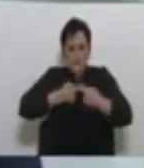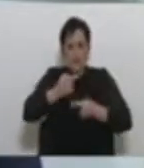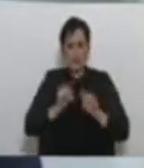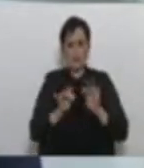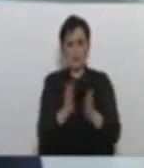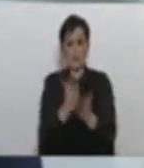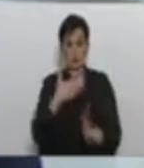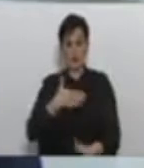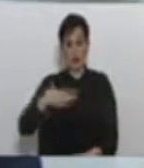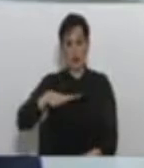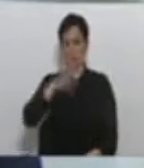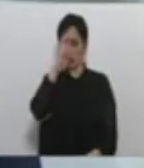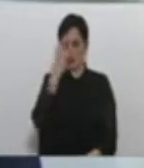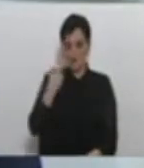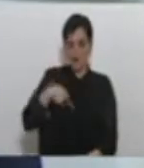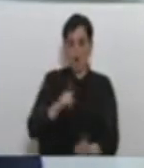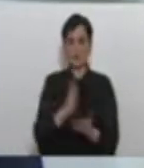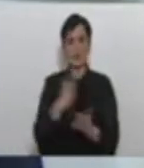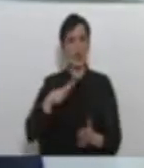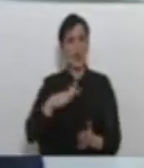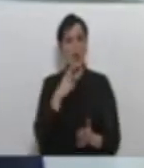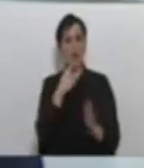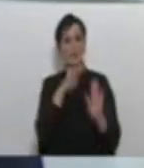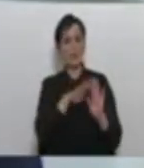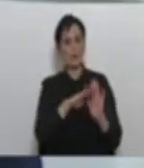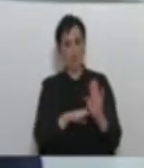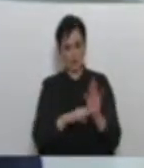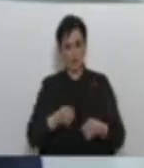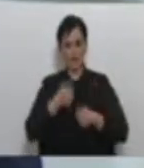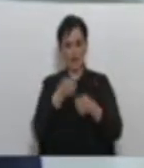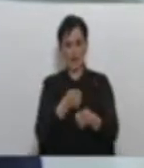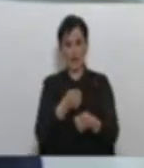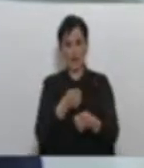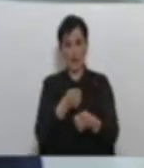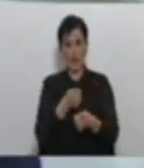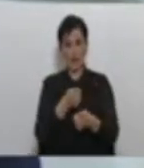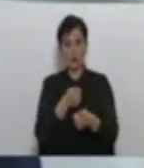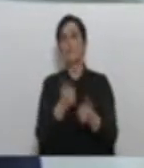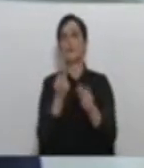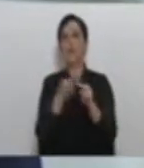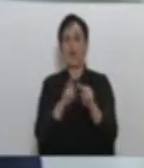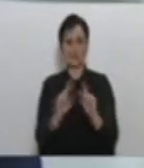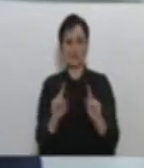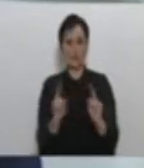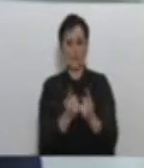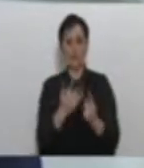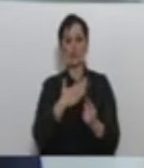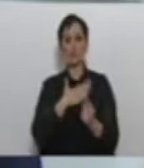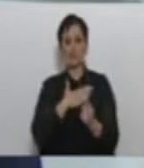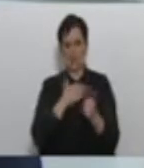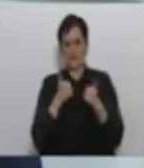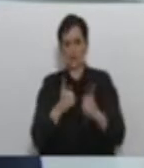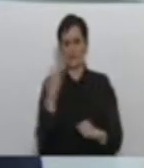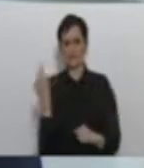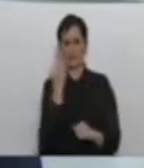ქართული სახელმწიფო ვალდებული ვართ, რომ ამ ქართული ენის პროგრამას დავეხმაროთ. აი ეს იყო მოკლედ ჩვენი ძალიან ნაყოფიერი და